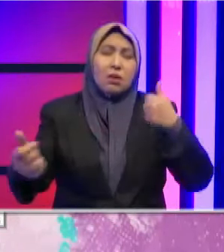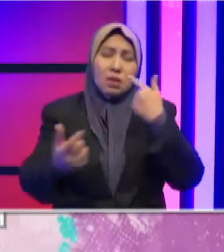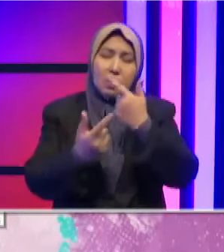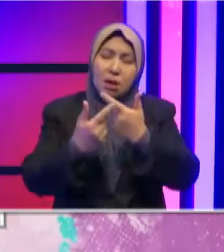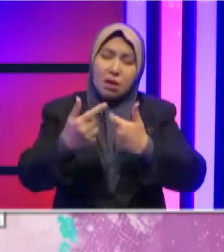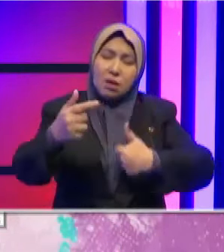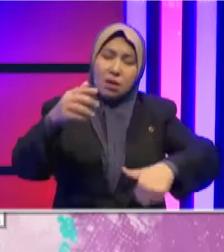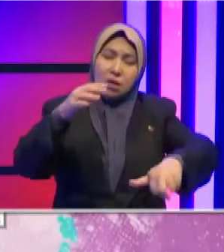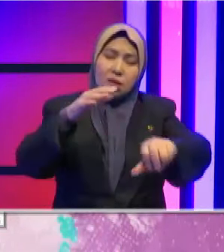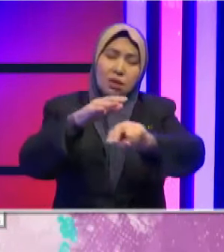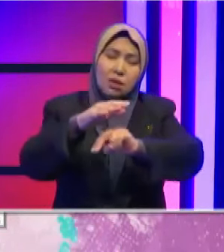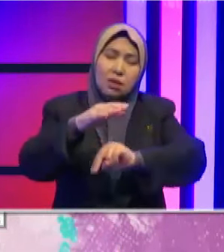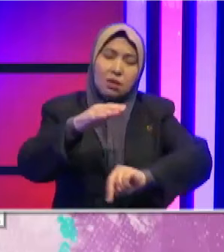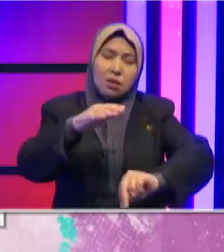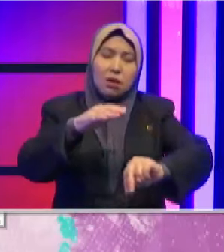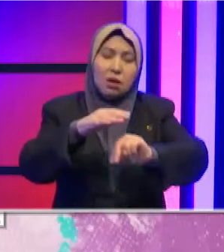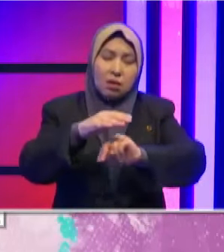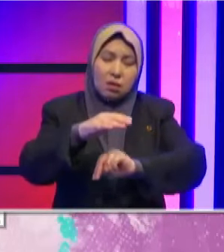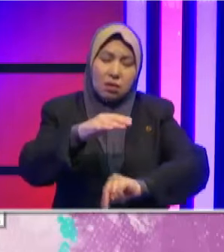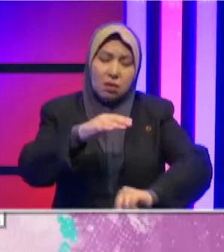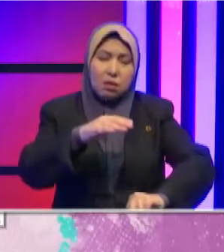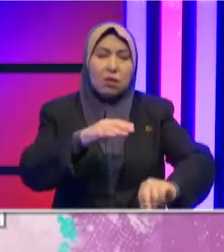hamuba Aduh